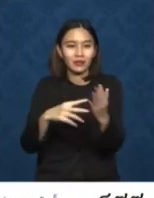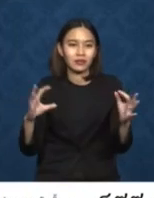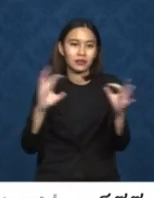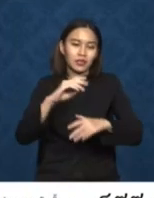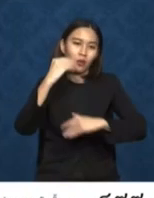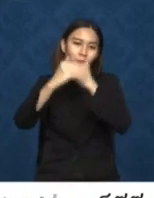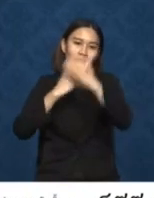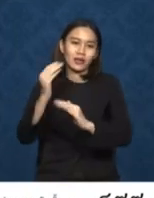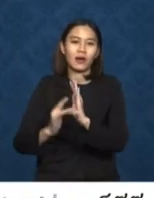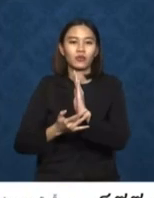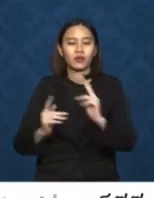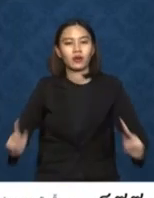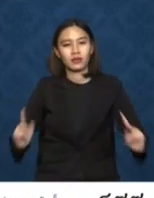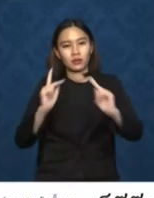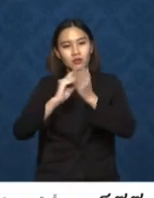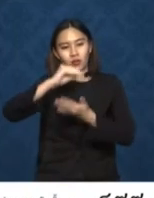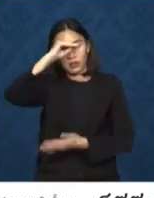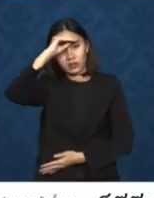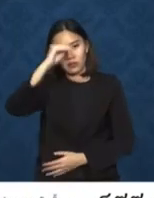ข้ขกพนธระบดจิต therapy.ของกสวนศึษธิการ.